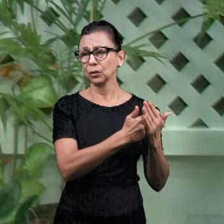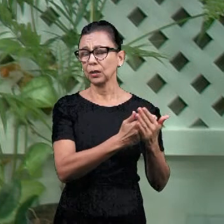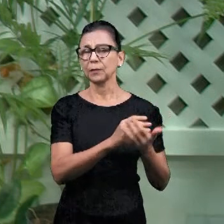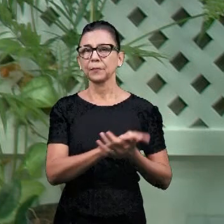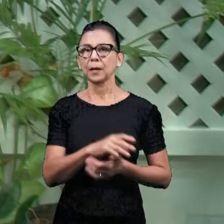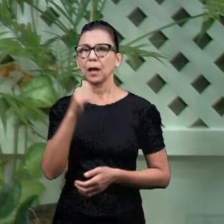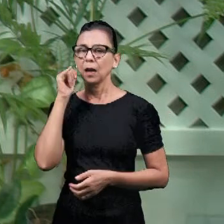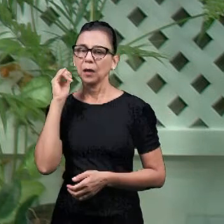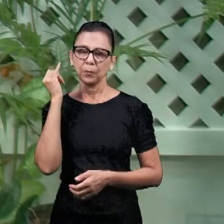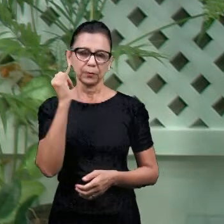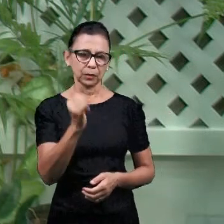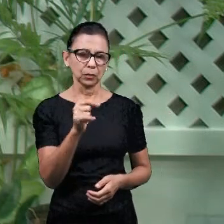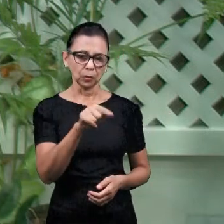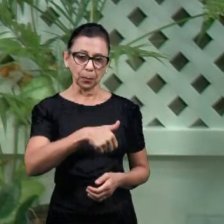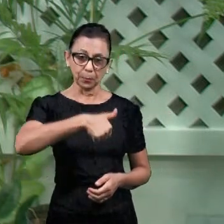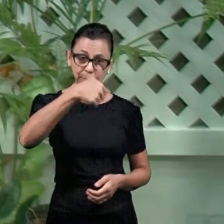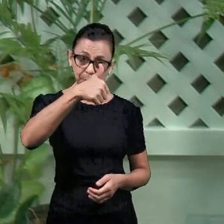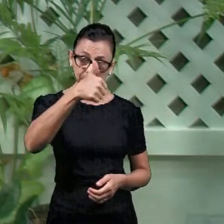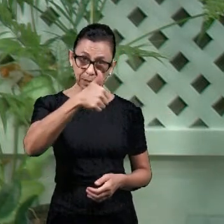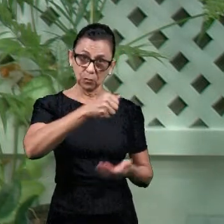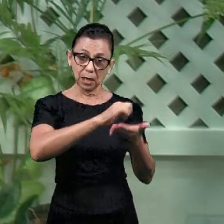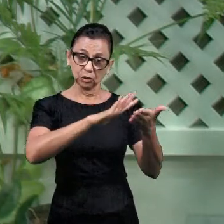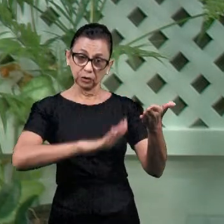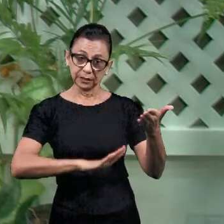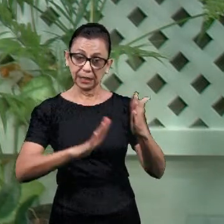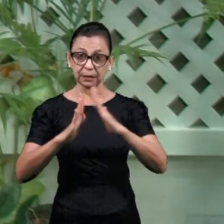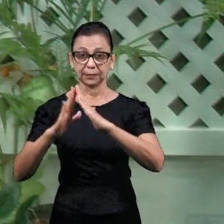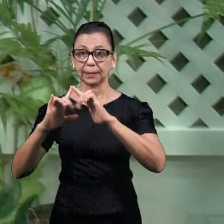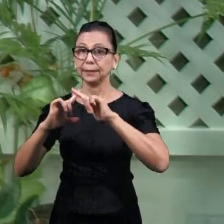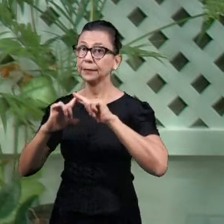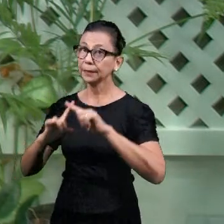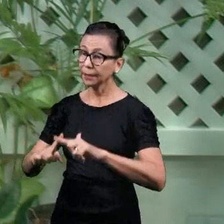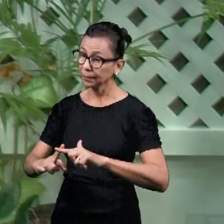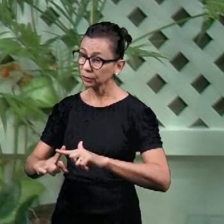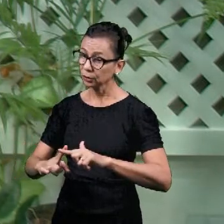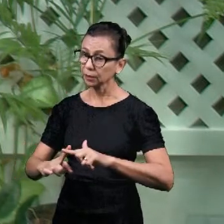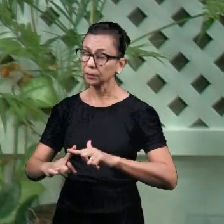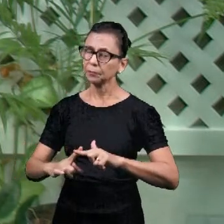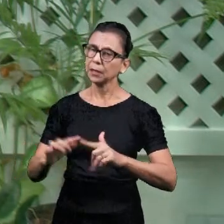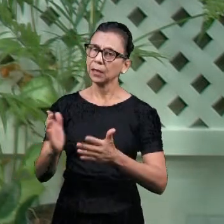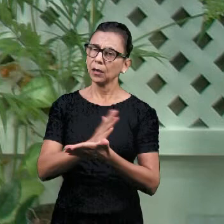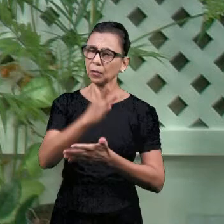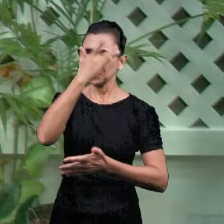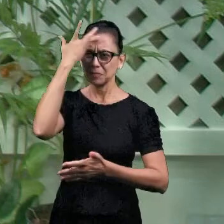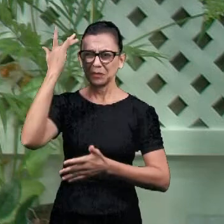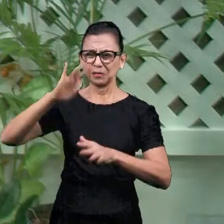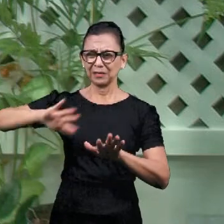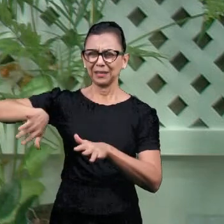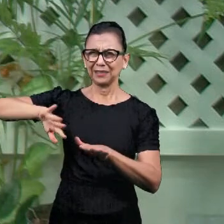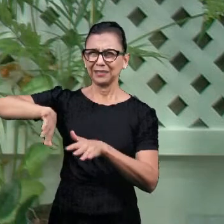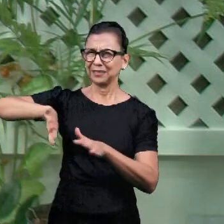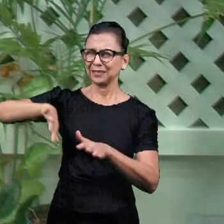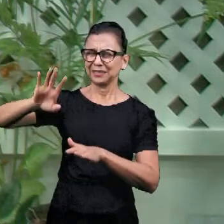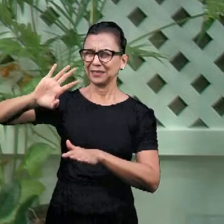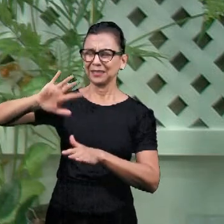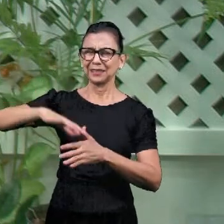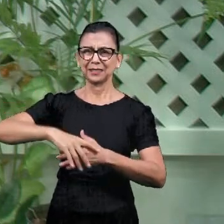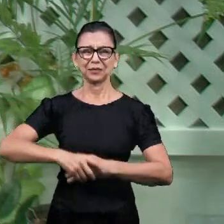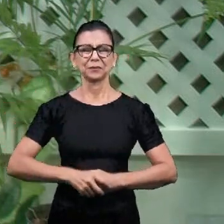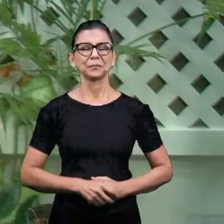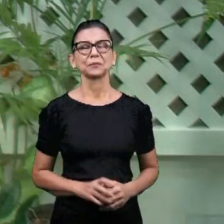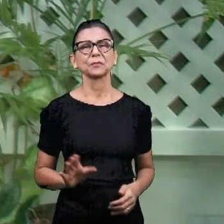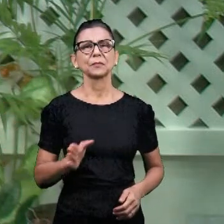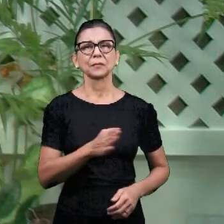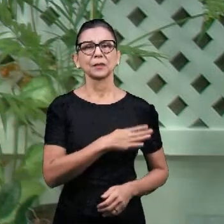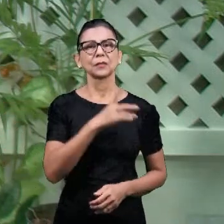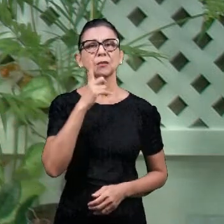activités de l'église? Beaucoup de personnes laissent les activités de l'église en troisième place. Vous voyez